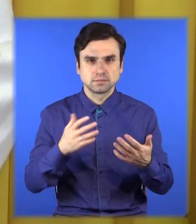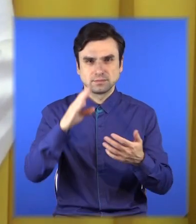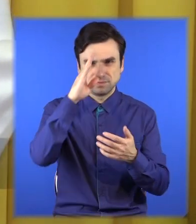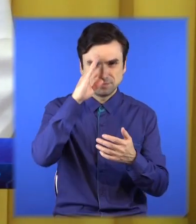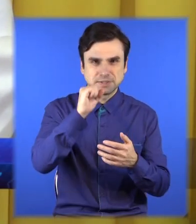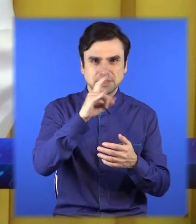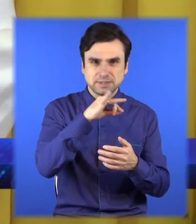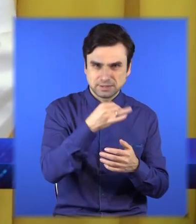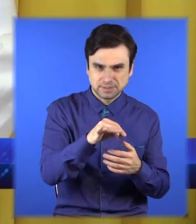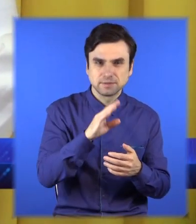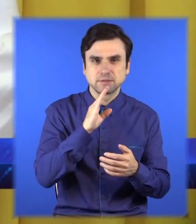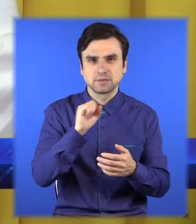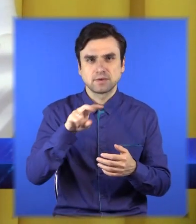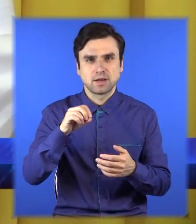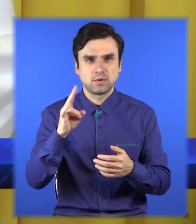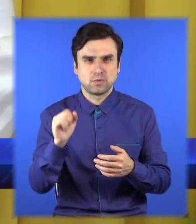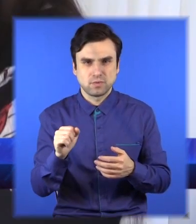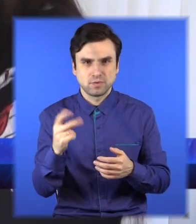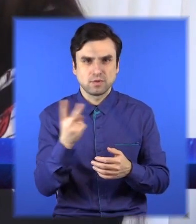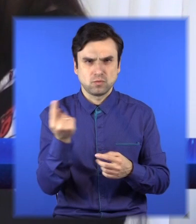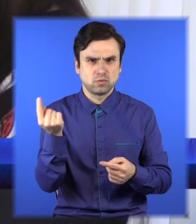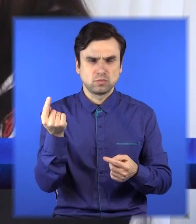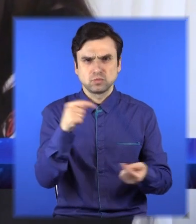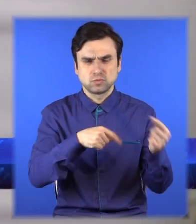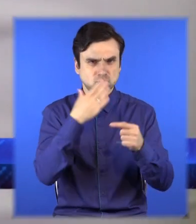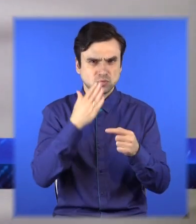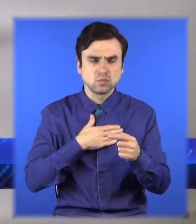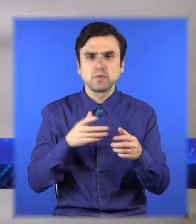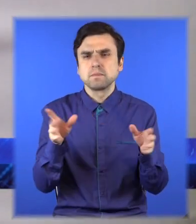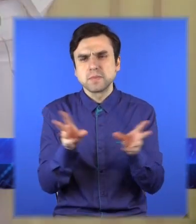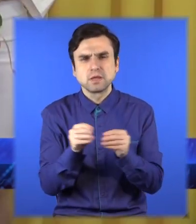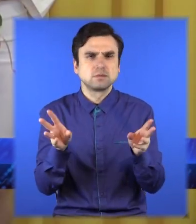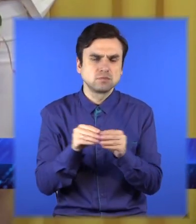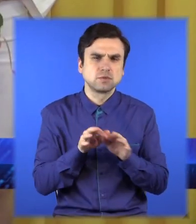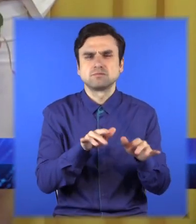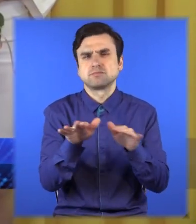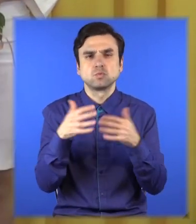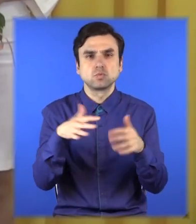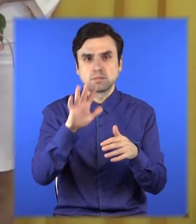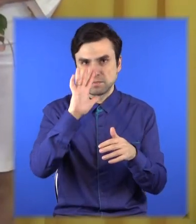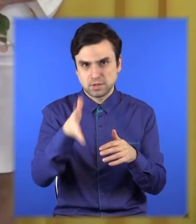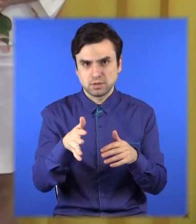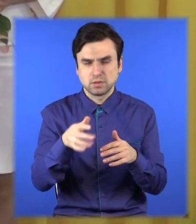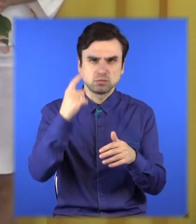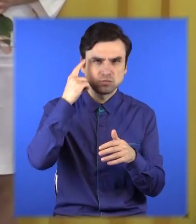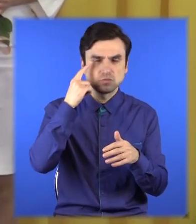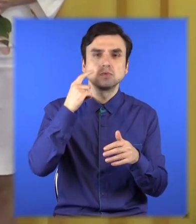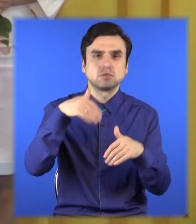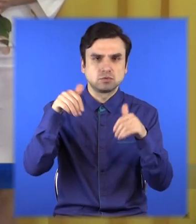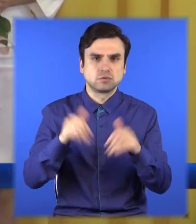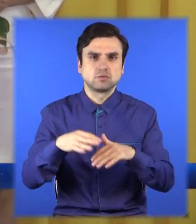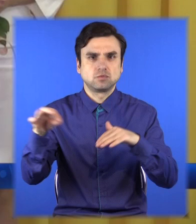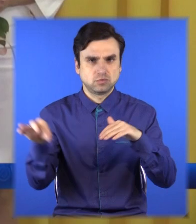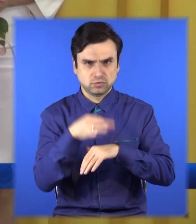Це Андрій та Альона Тайстри, цілковиті романтики. Закохані разом вже 5 років і впевнені, що хочуть бути не просто